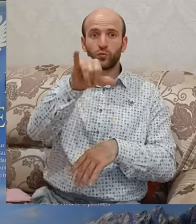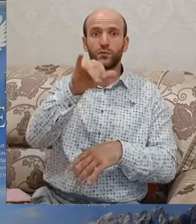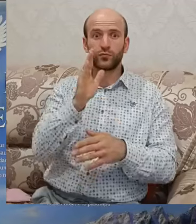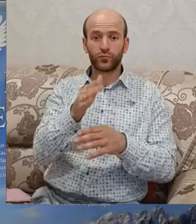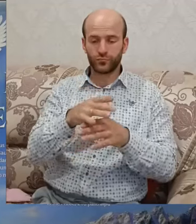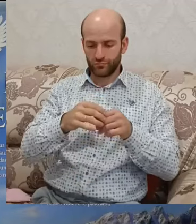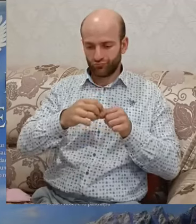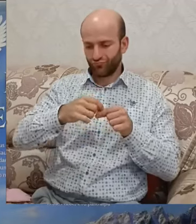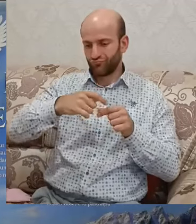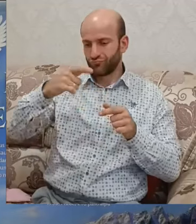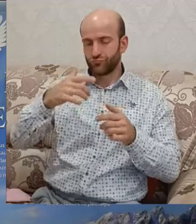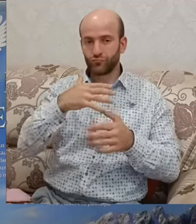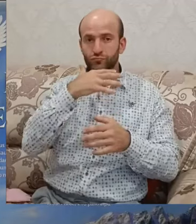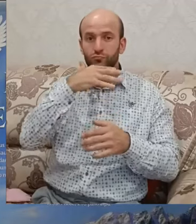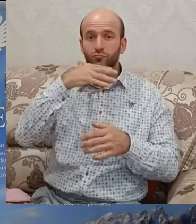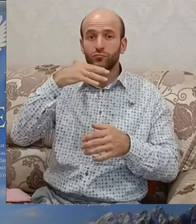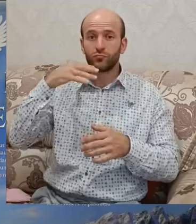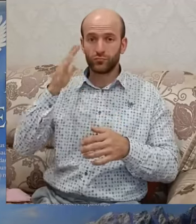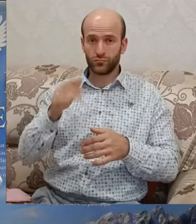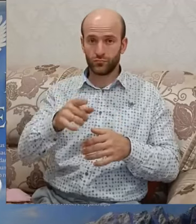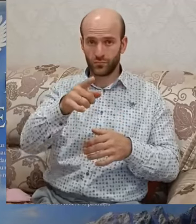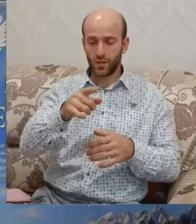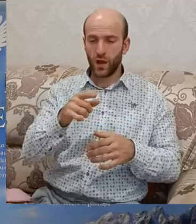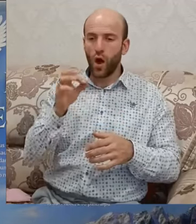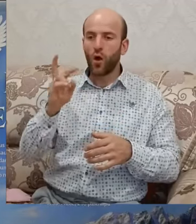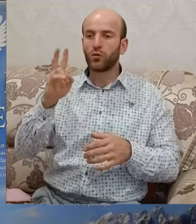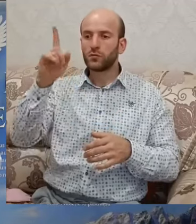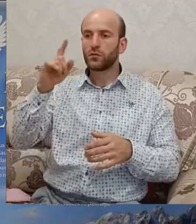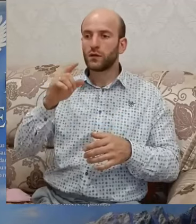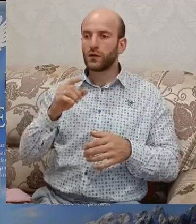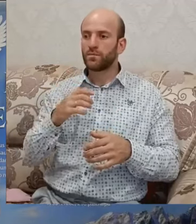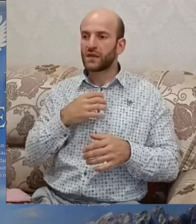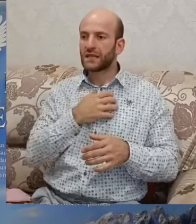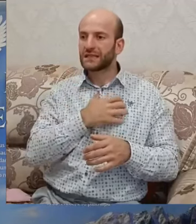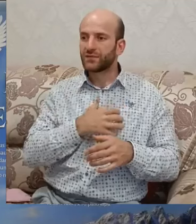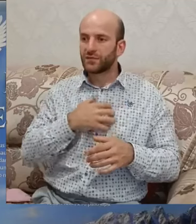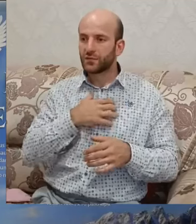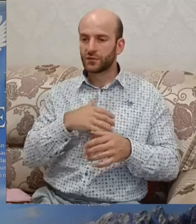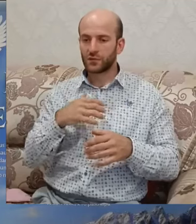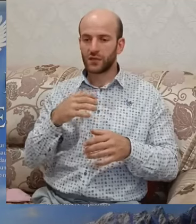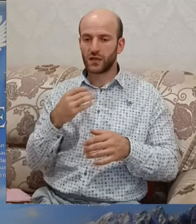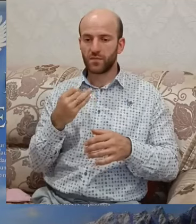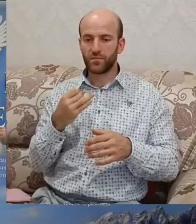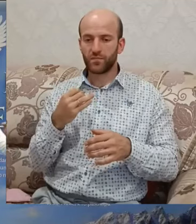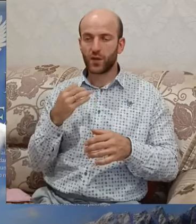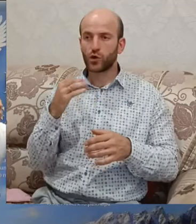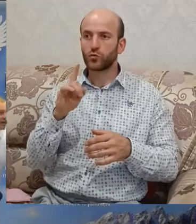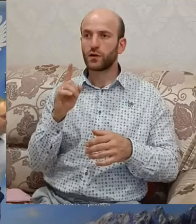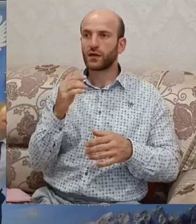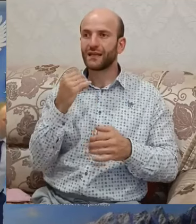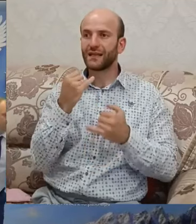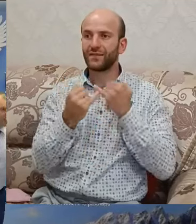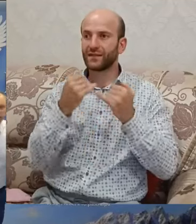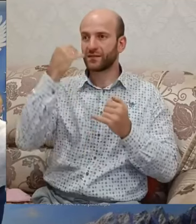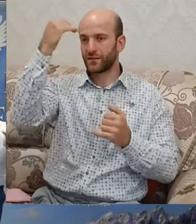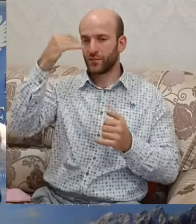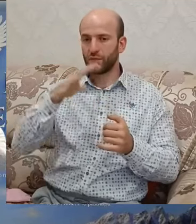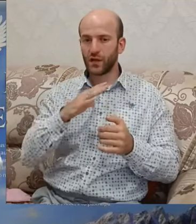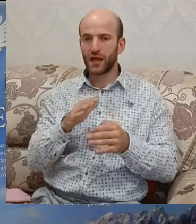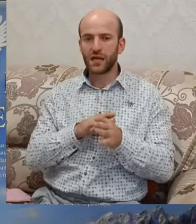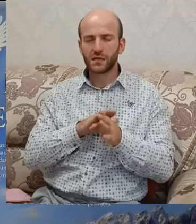Katorai on zabotica. Kad jį išpilytų visą jo žodį. Štap ana įspolnila visą jo slovą. Dievas neleis mums